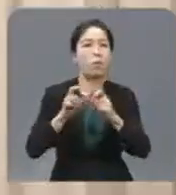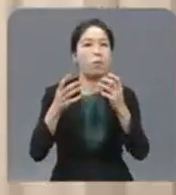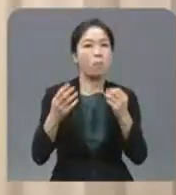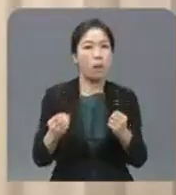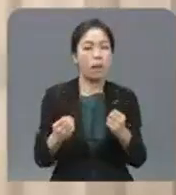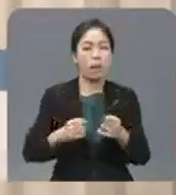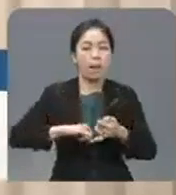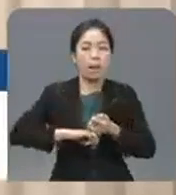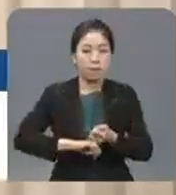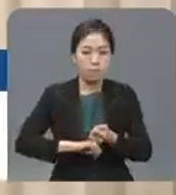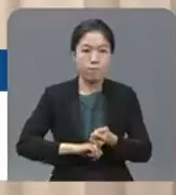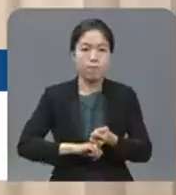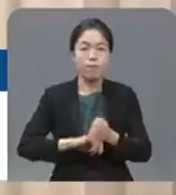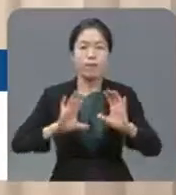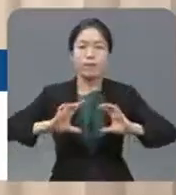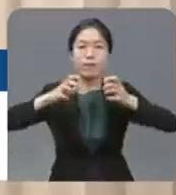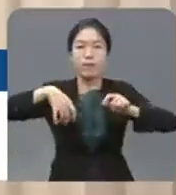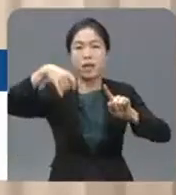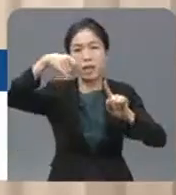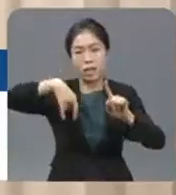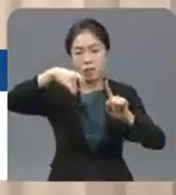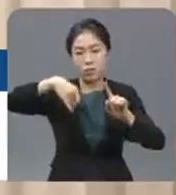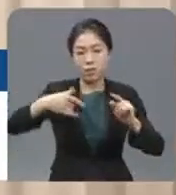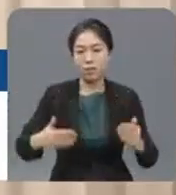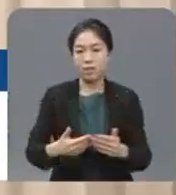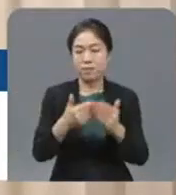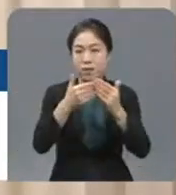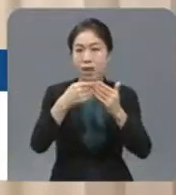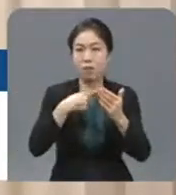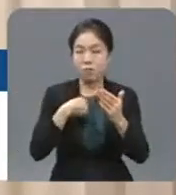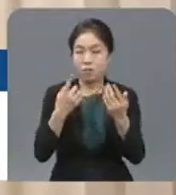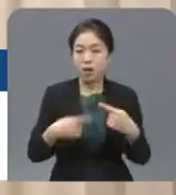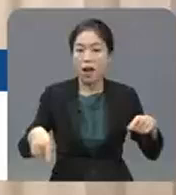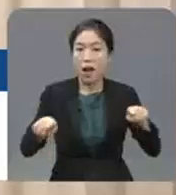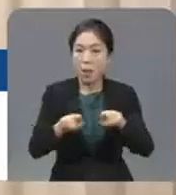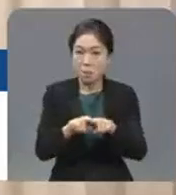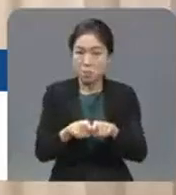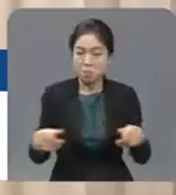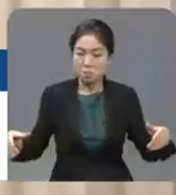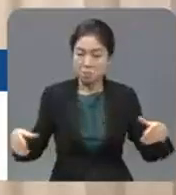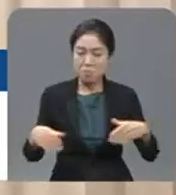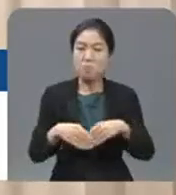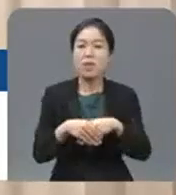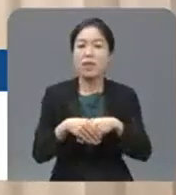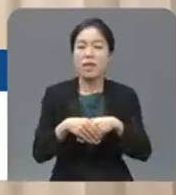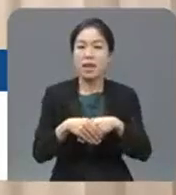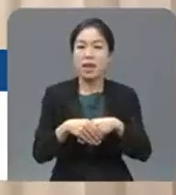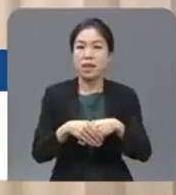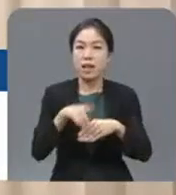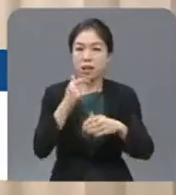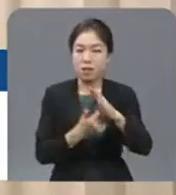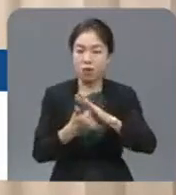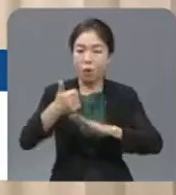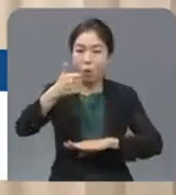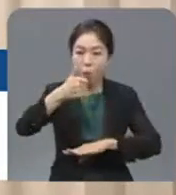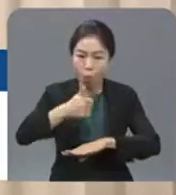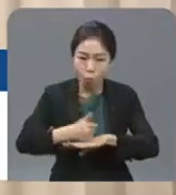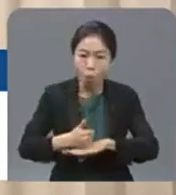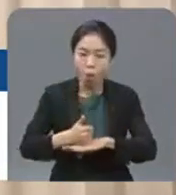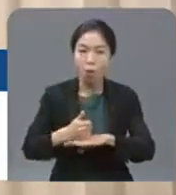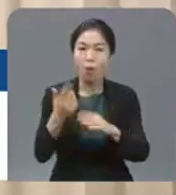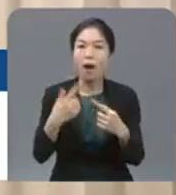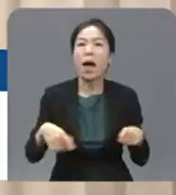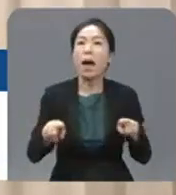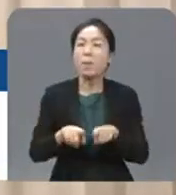반드시 세계 1위로 가는 길에 우리가 같이 손을 맞잡고 또 그러한